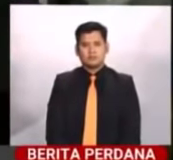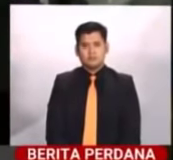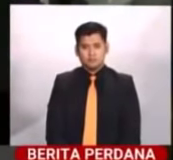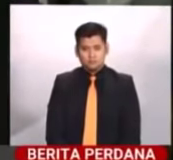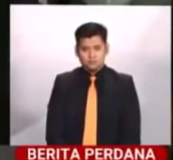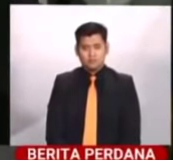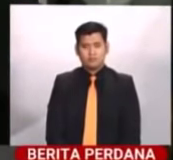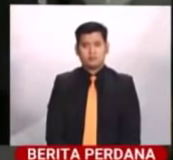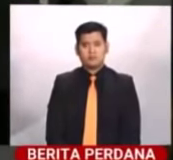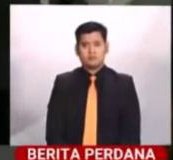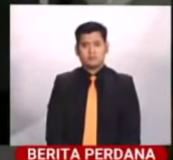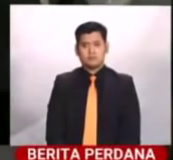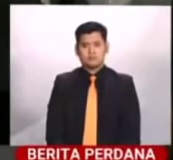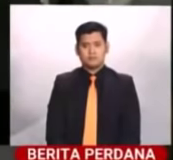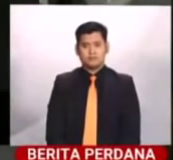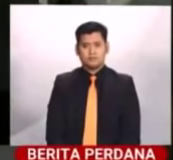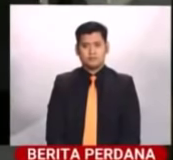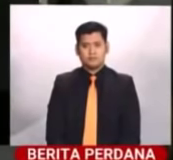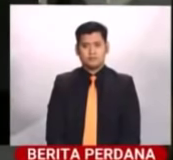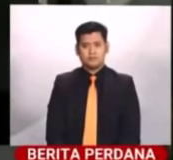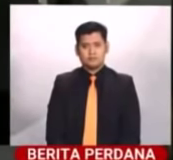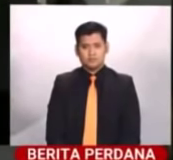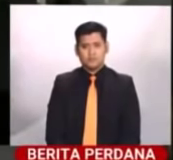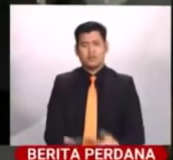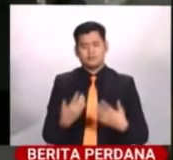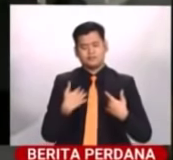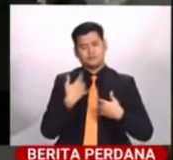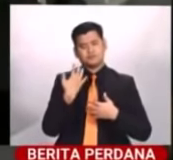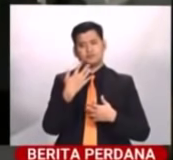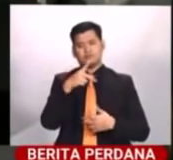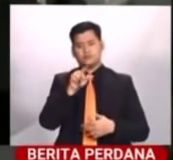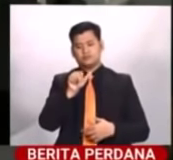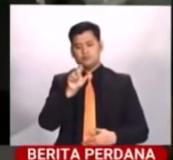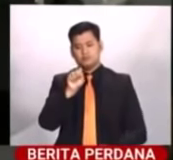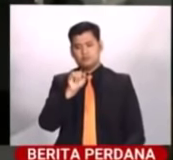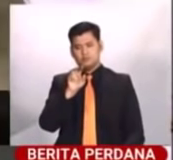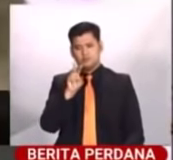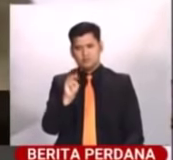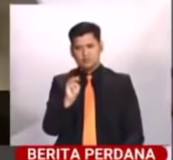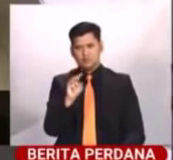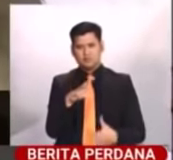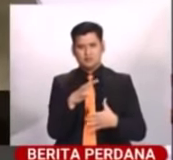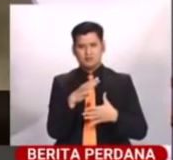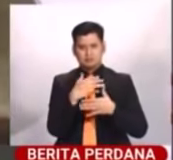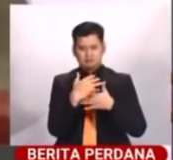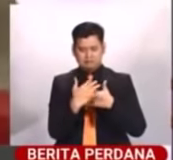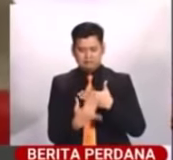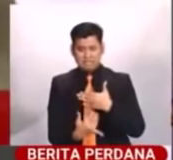Mengatakan darah dia mengalami kalsium yang tinggi lah, membuatkan darah dia pekat.